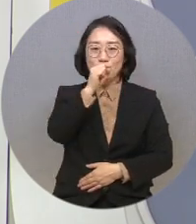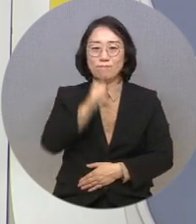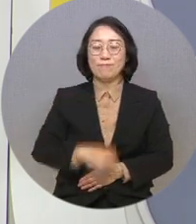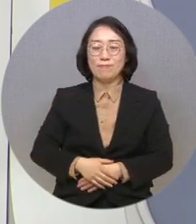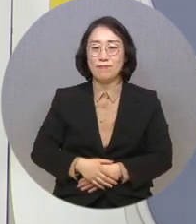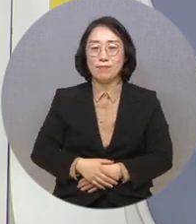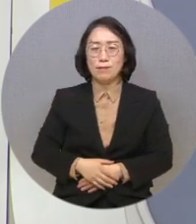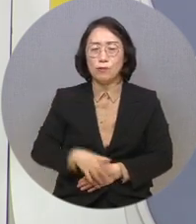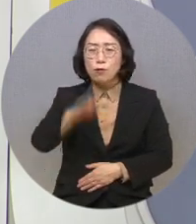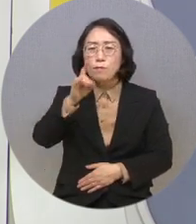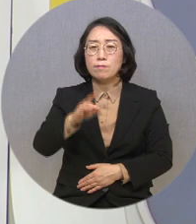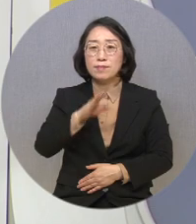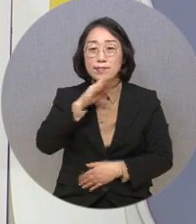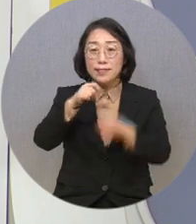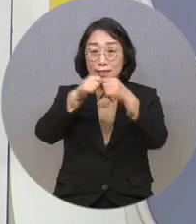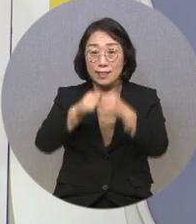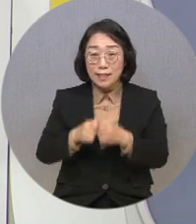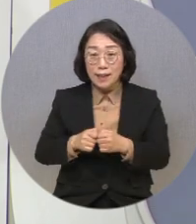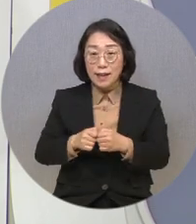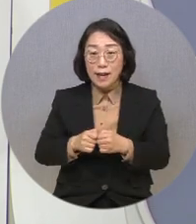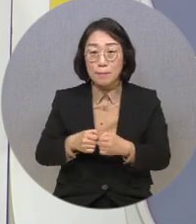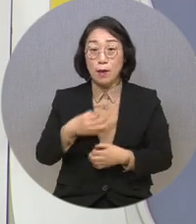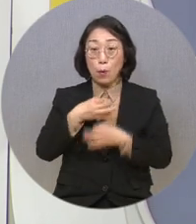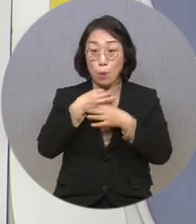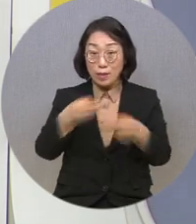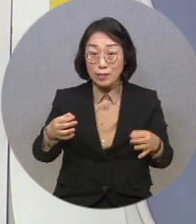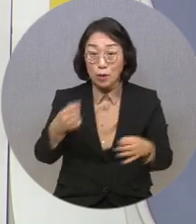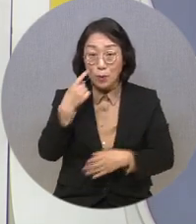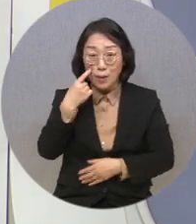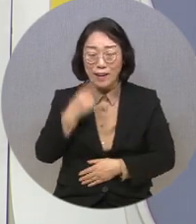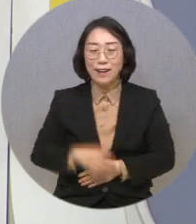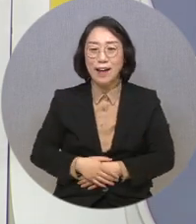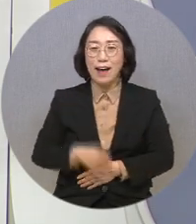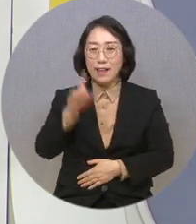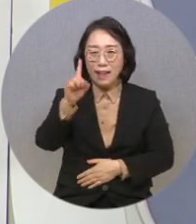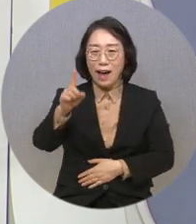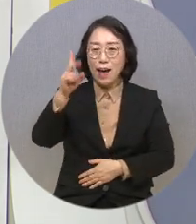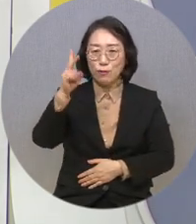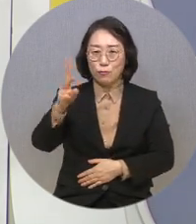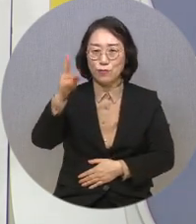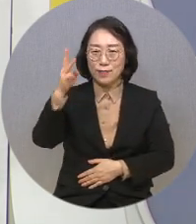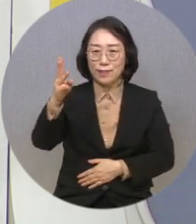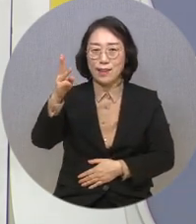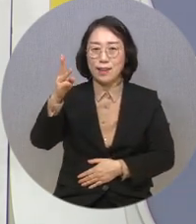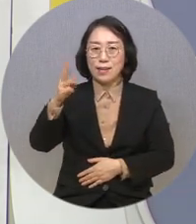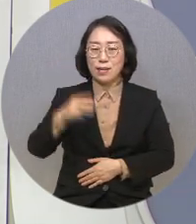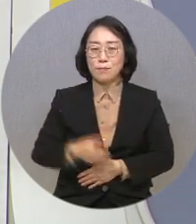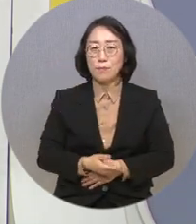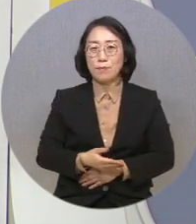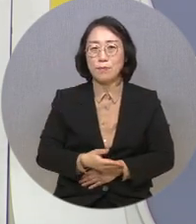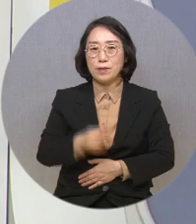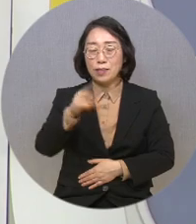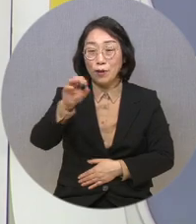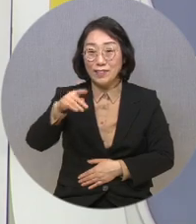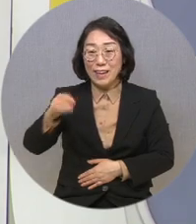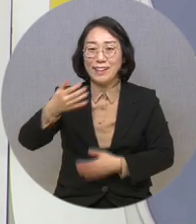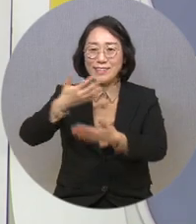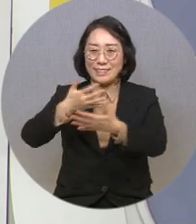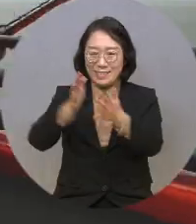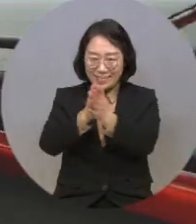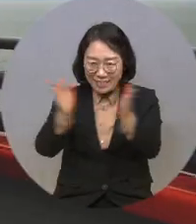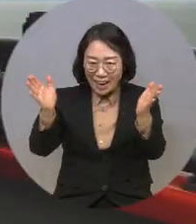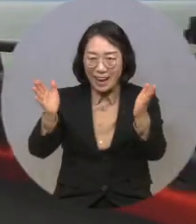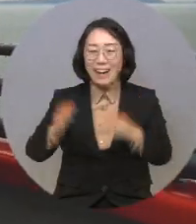우리 진면목 찾으러 가야 되니까 함께 외쳐볼까요? 네. 하나, 둘, 셋. 영상